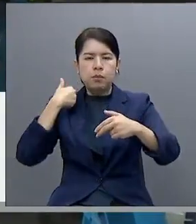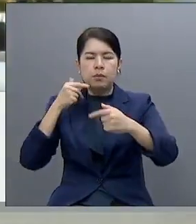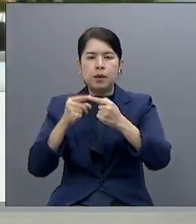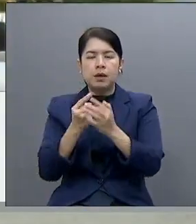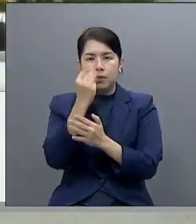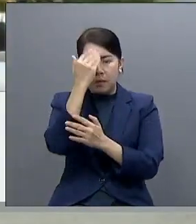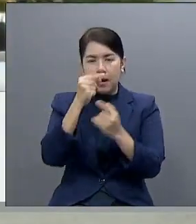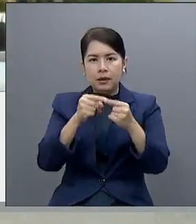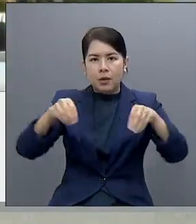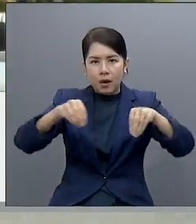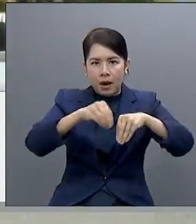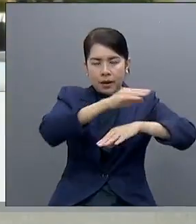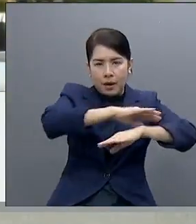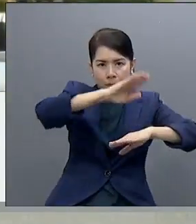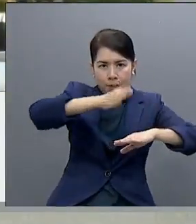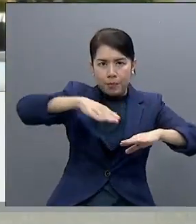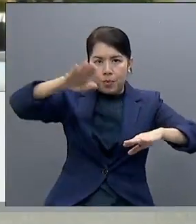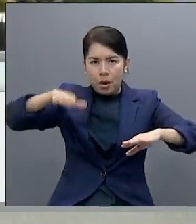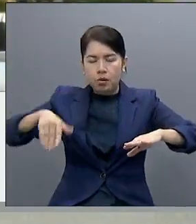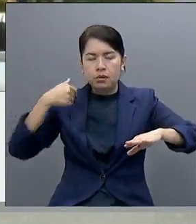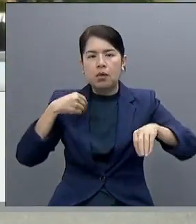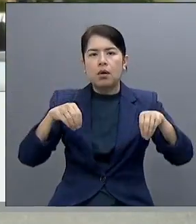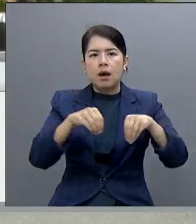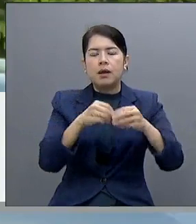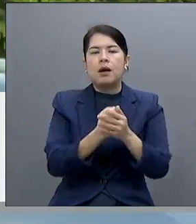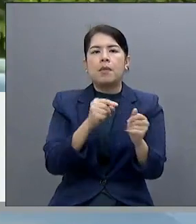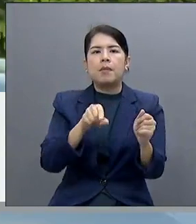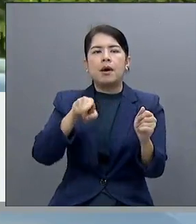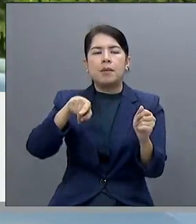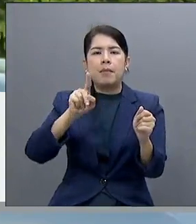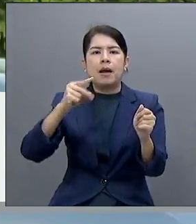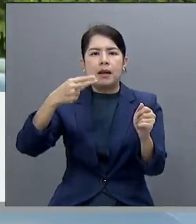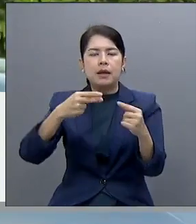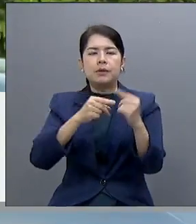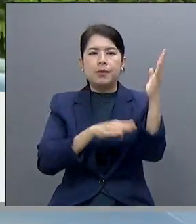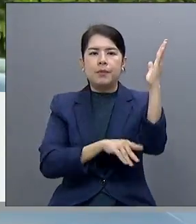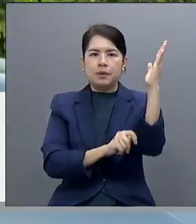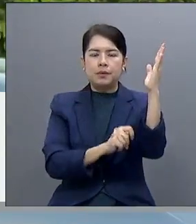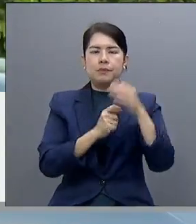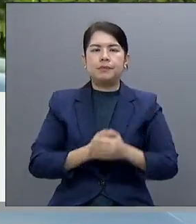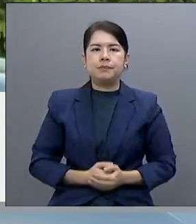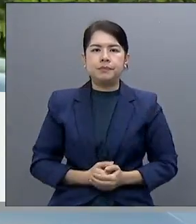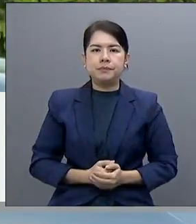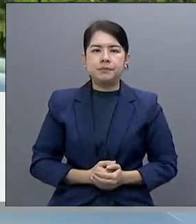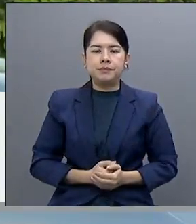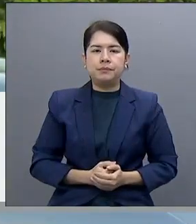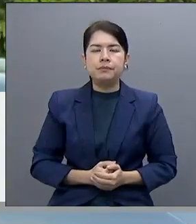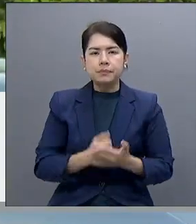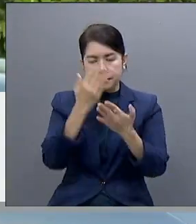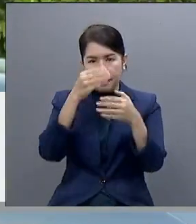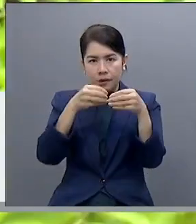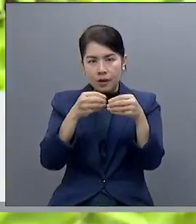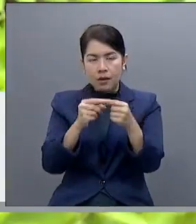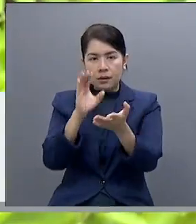บนเทือกเขาบรรทัดใกล้กับบ้านตระอำเภอปะเหลียนจังหวัดตรังเมื่อ3วันก่อนหน้านี้ทางนี้เจ้าหน้าที่ได้ส่งก